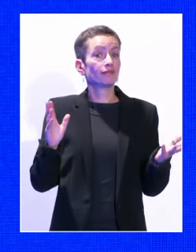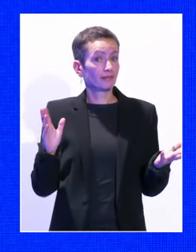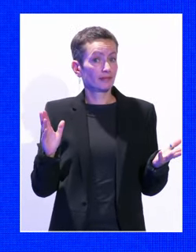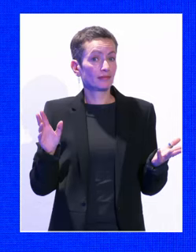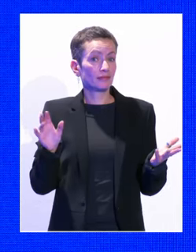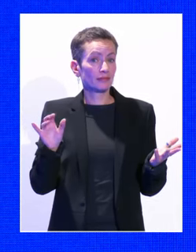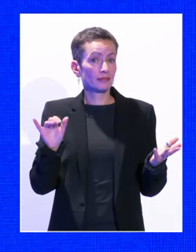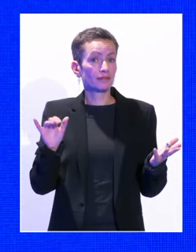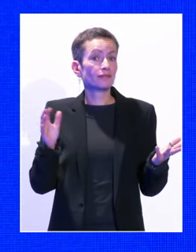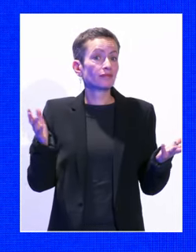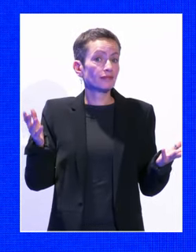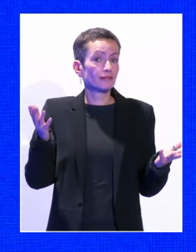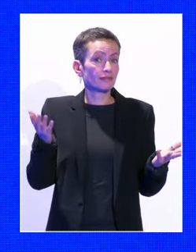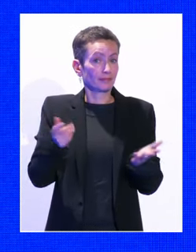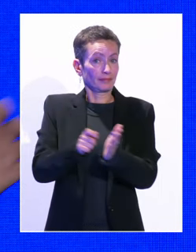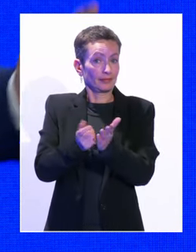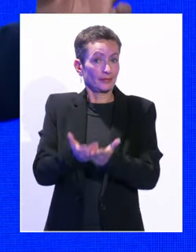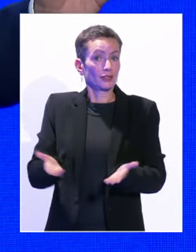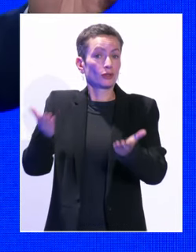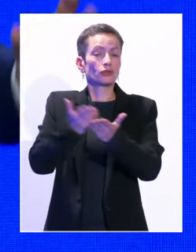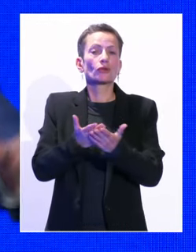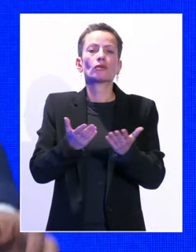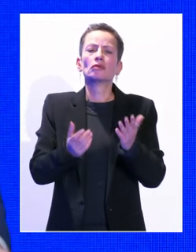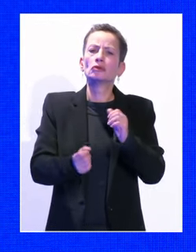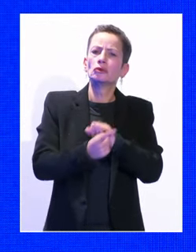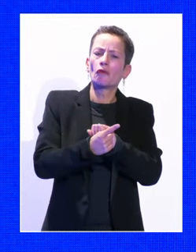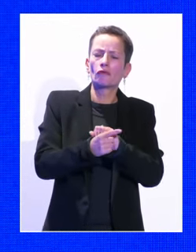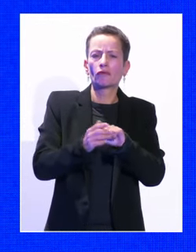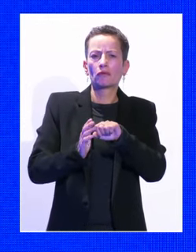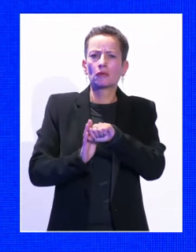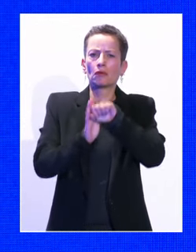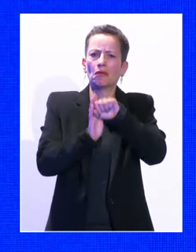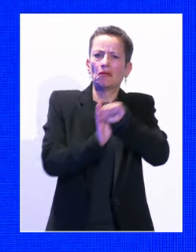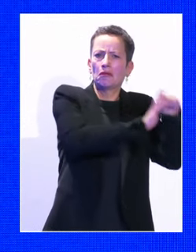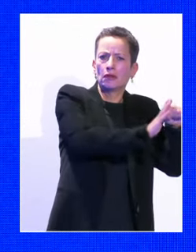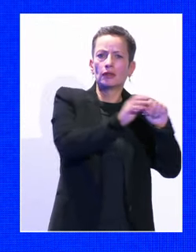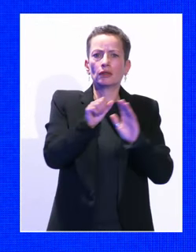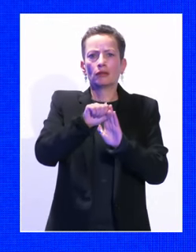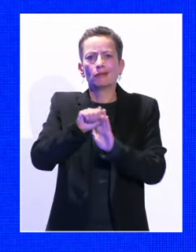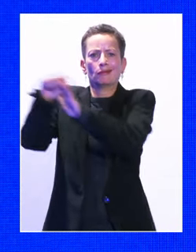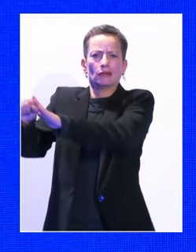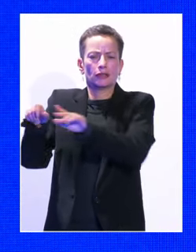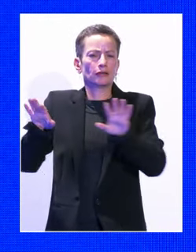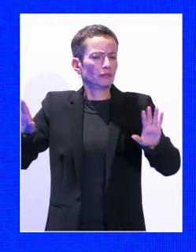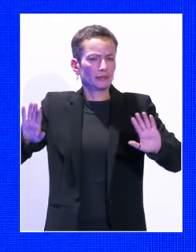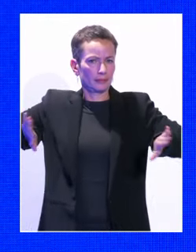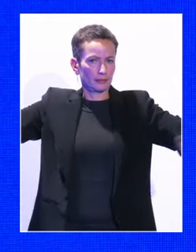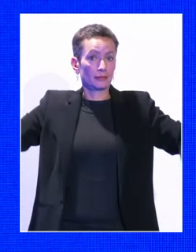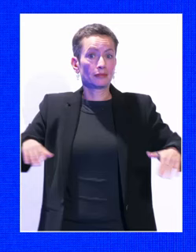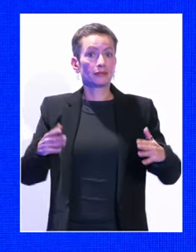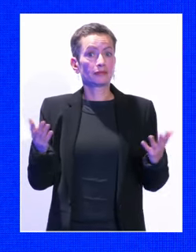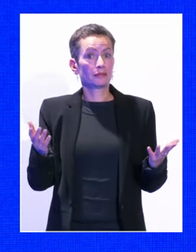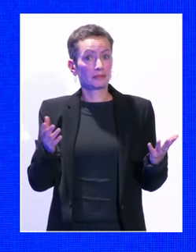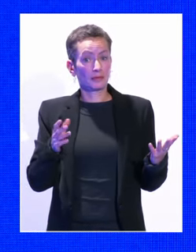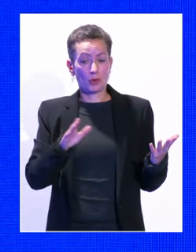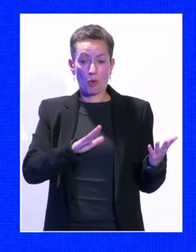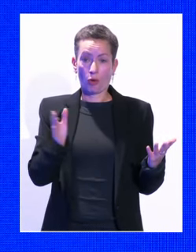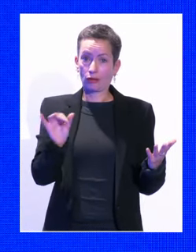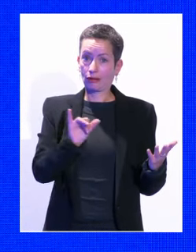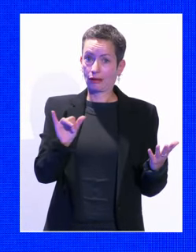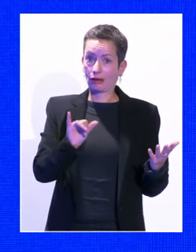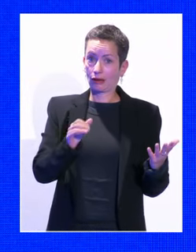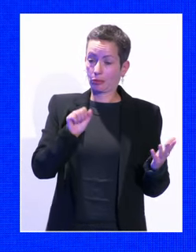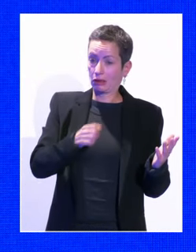pourrait prétendre, en dehors des deux extrêmes de notre vie politique, qui pourrait prétendre qu'aujourd'hui,